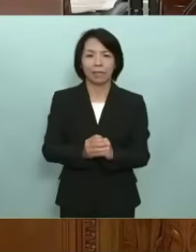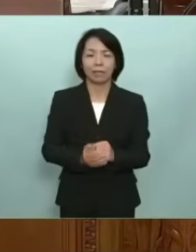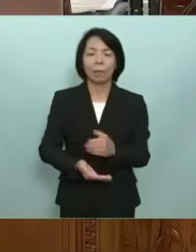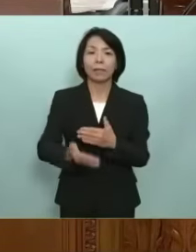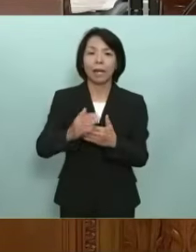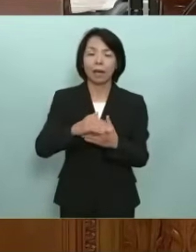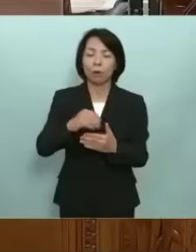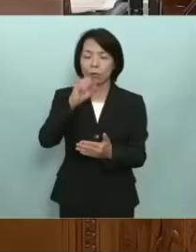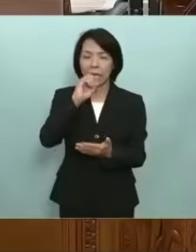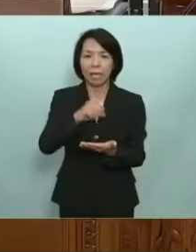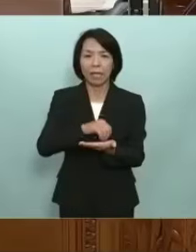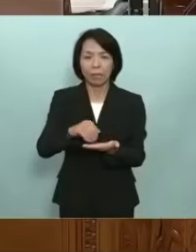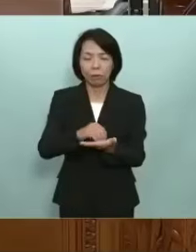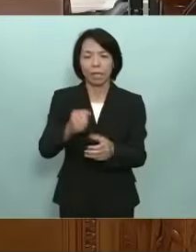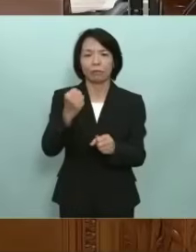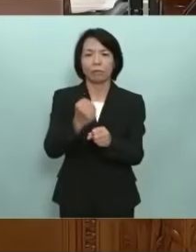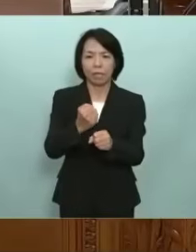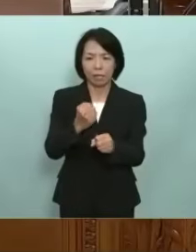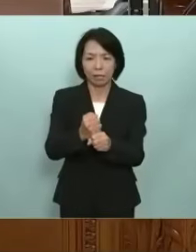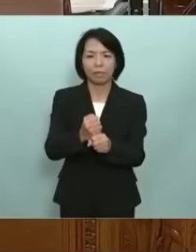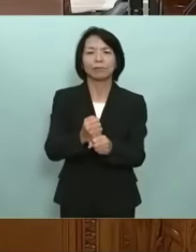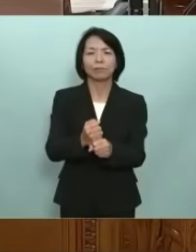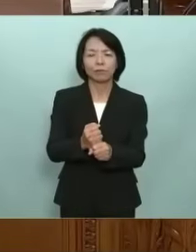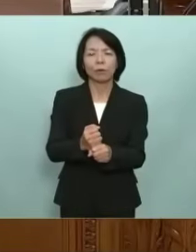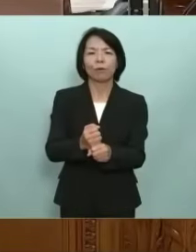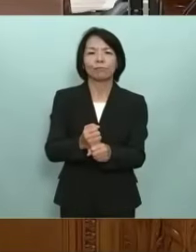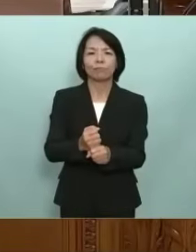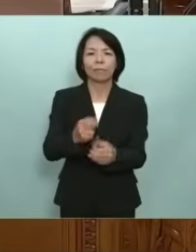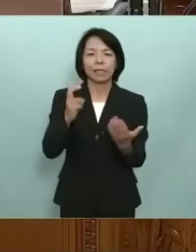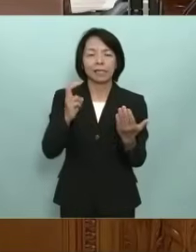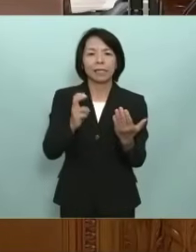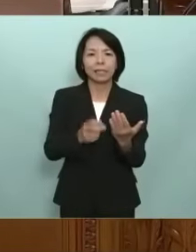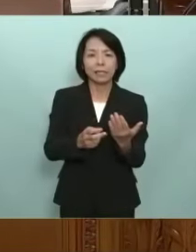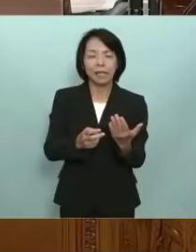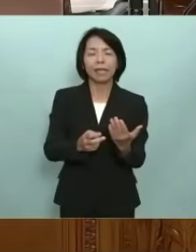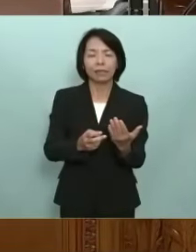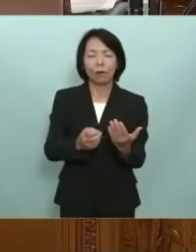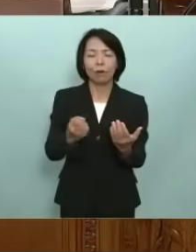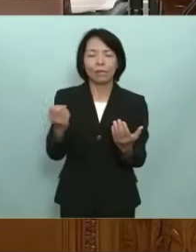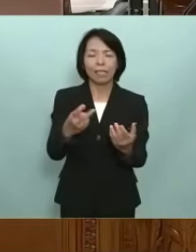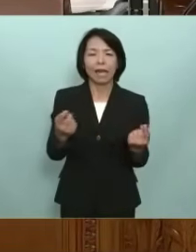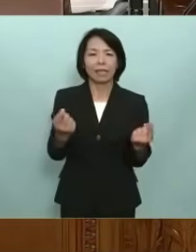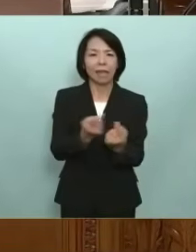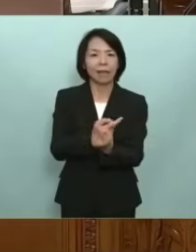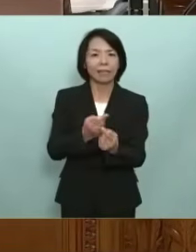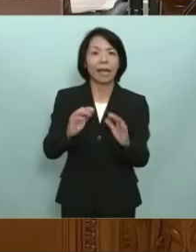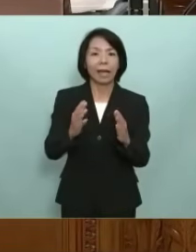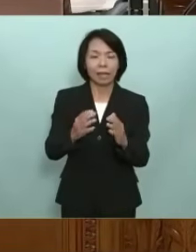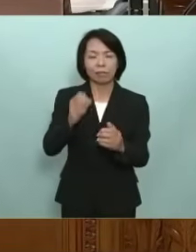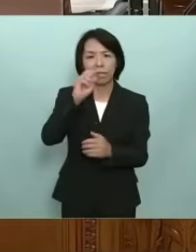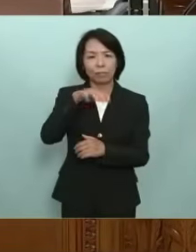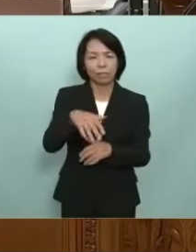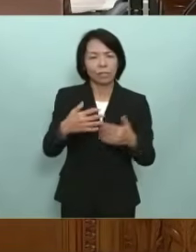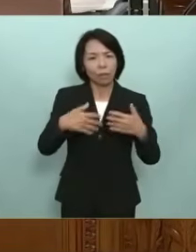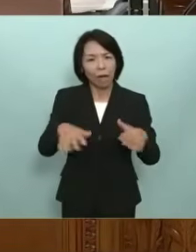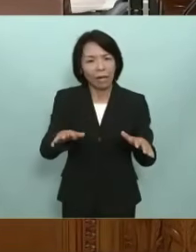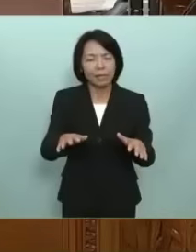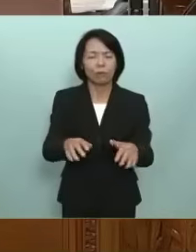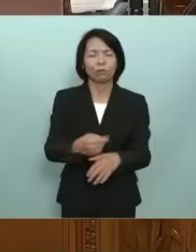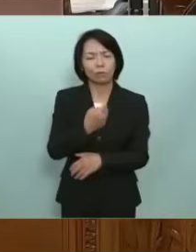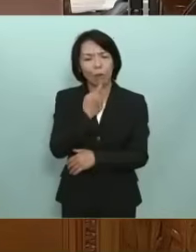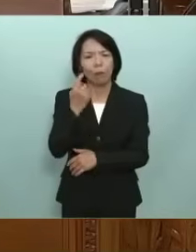編成と政治資規制法の再改正なくして衆議員の解散などありえないと思い